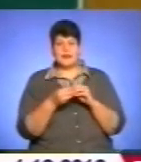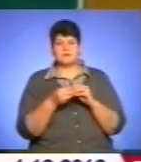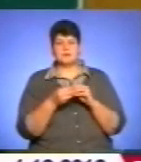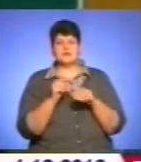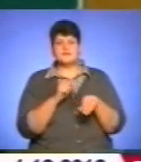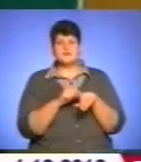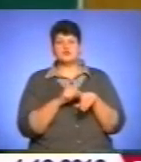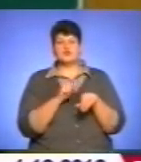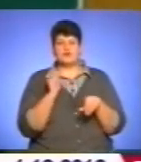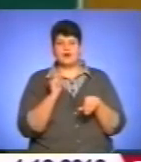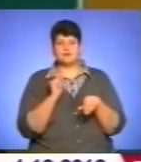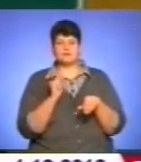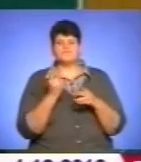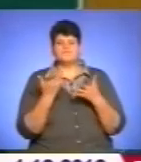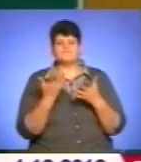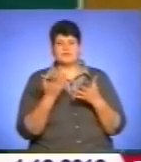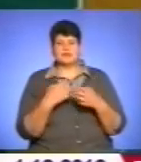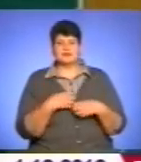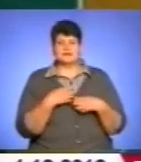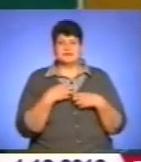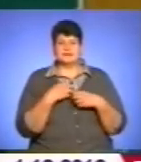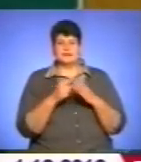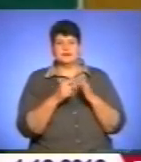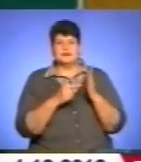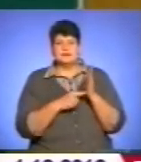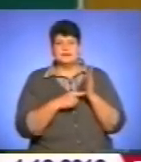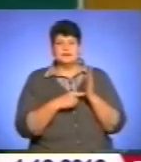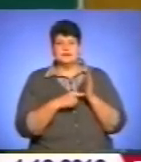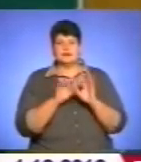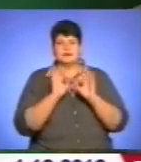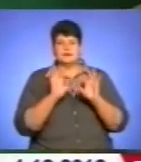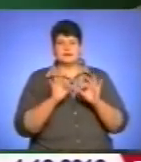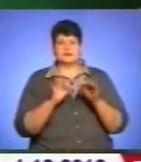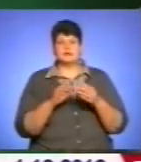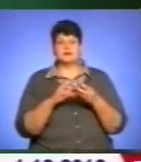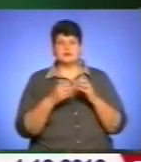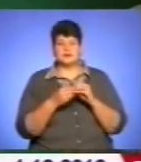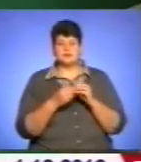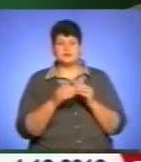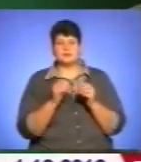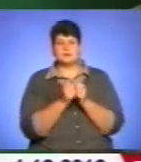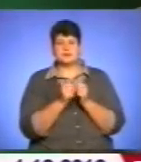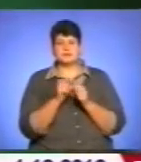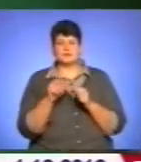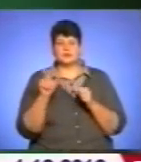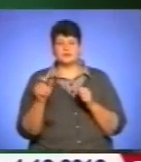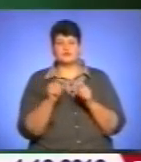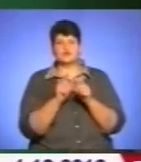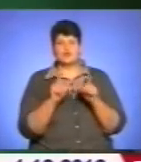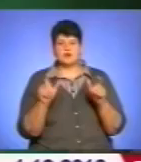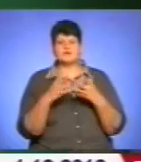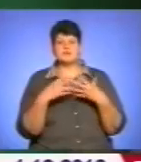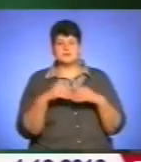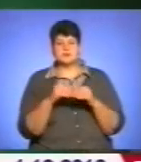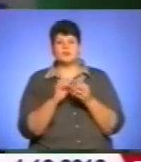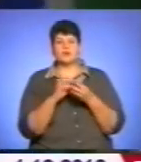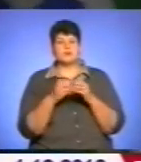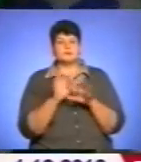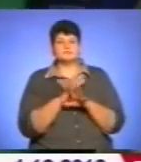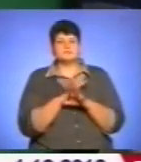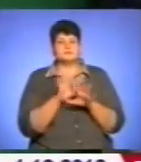відчуваємо, маємо якийсь страх поділитися цими проблемами з близькими людьми. Ні в школі, ні в сім'ї не виникали проблем, адже сім'я у